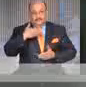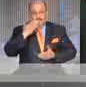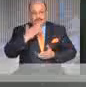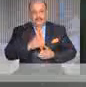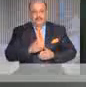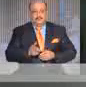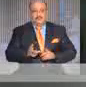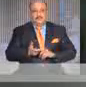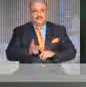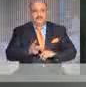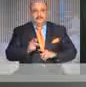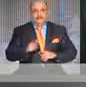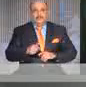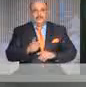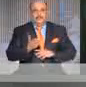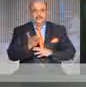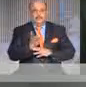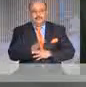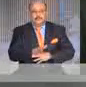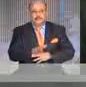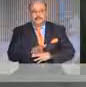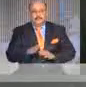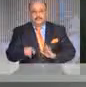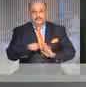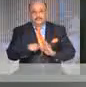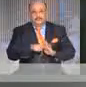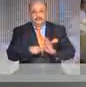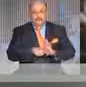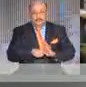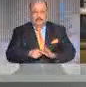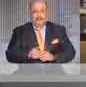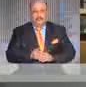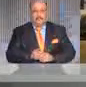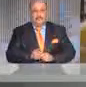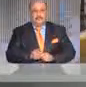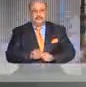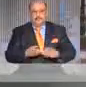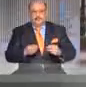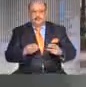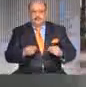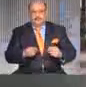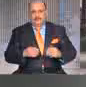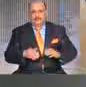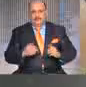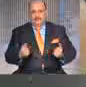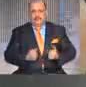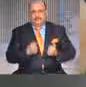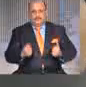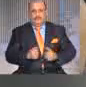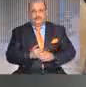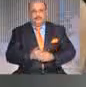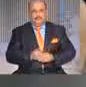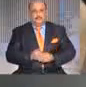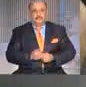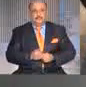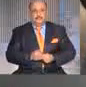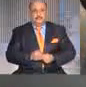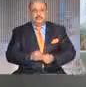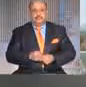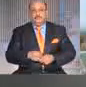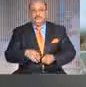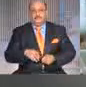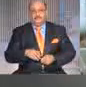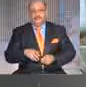أكفاء مش يقوم عليه يشاركونا في هذه الاحتفالات. وبالتوازي مع هذه الندوة بدت الأجواء متميزة